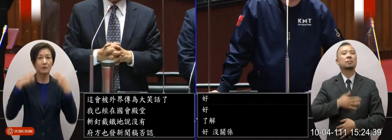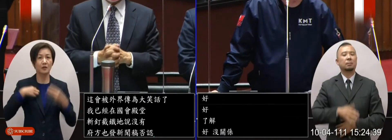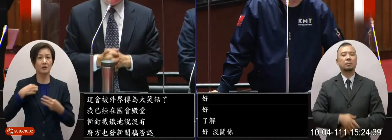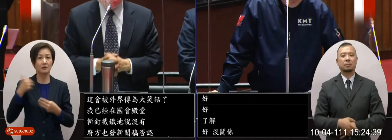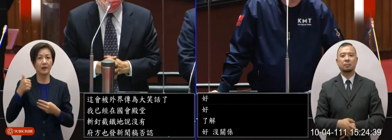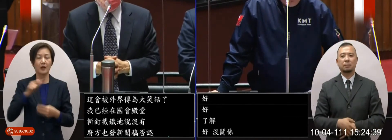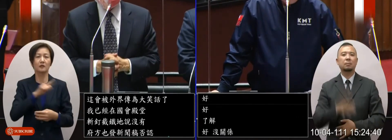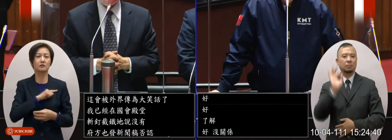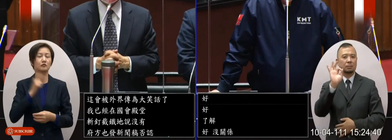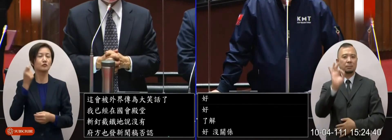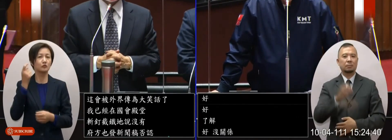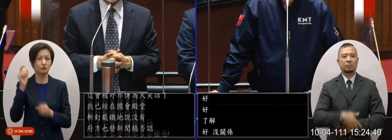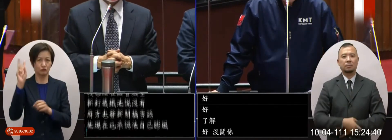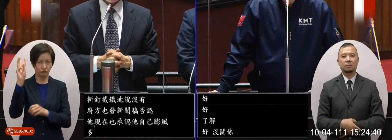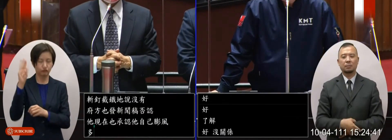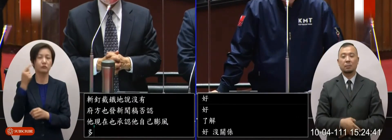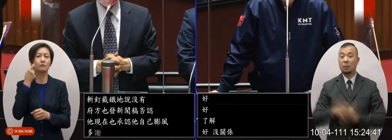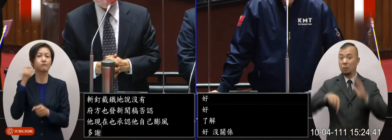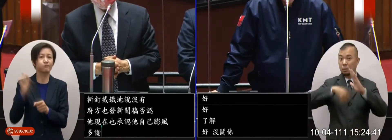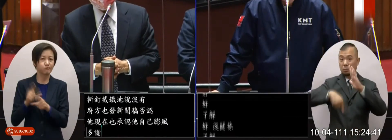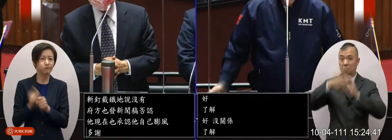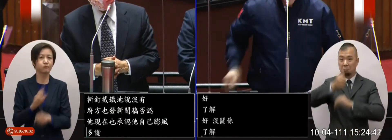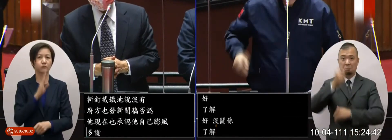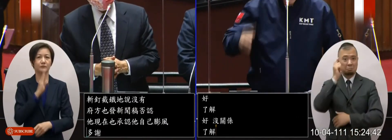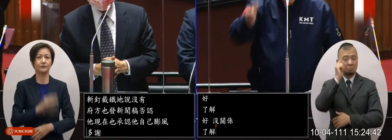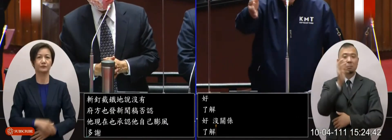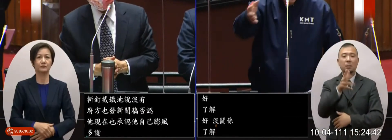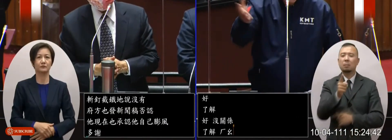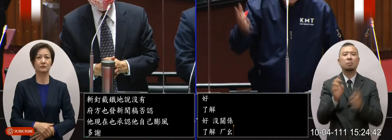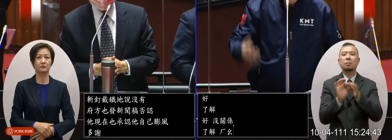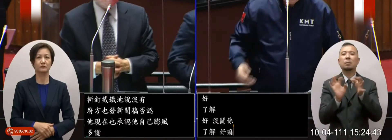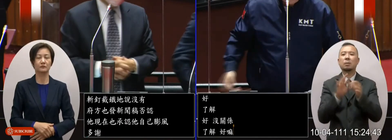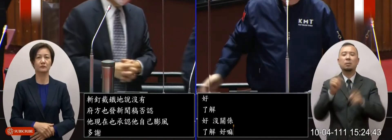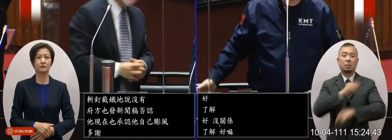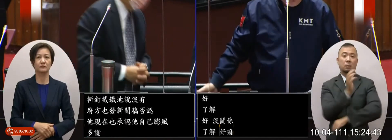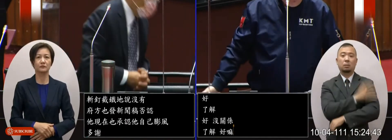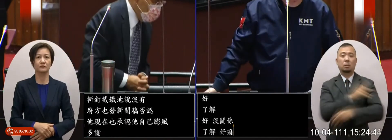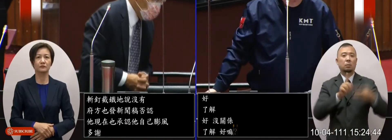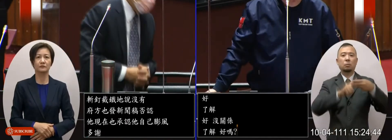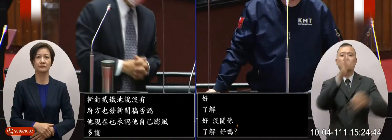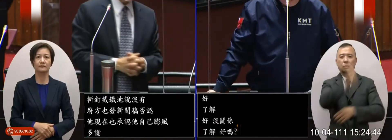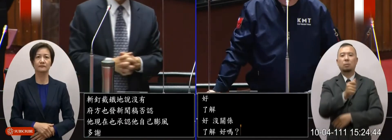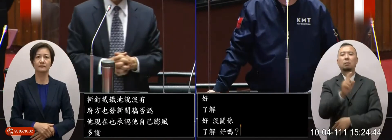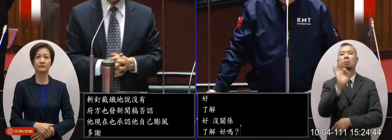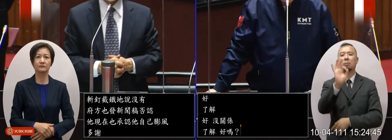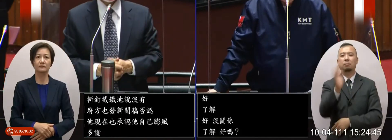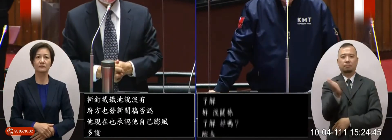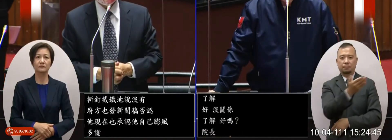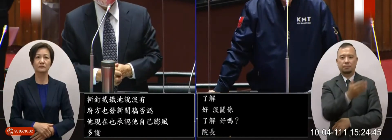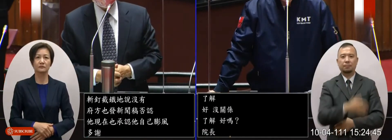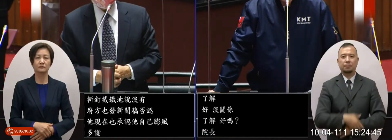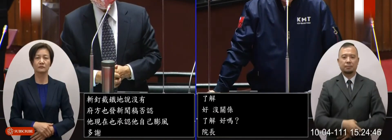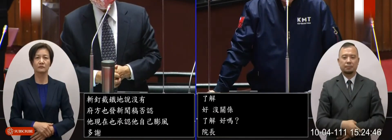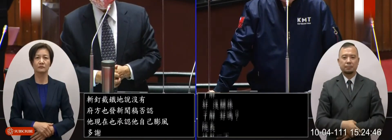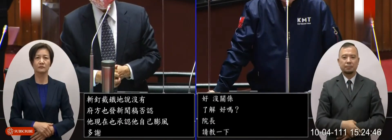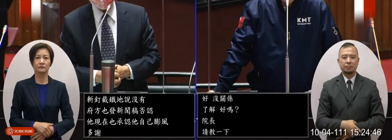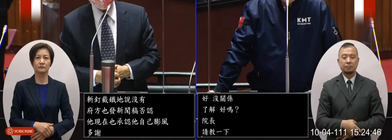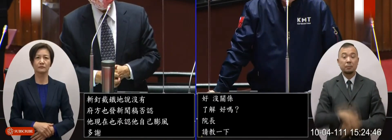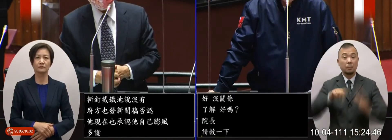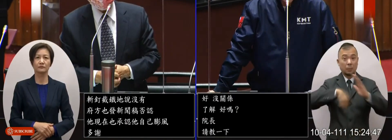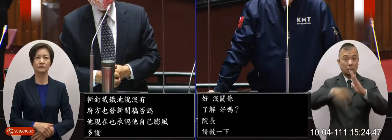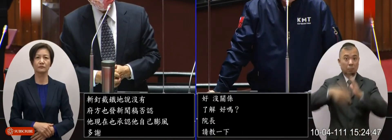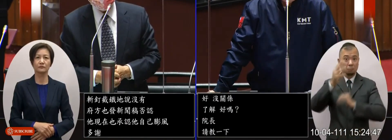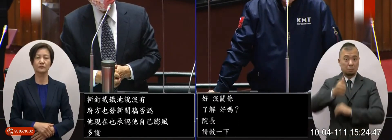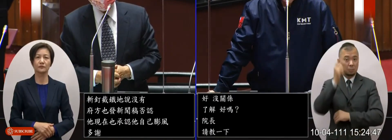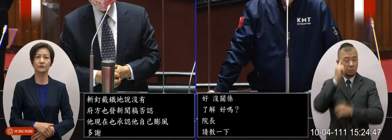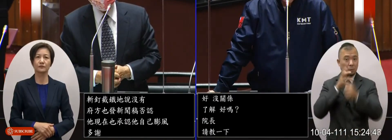了解好不好？ 多谢 院长，请教一下，没关系，那个陈主委你已经 OK 了。来，院长请教一下，你当然现在